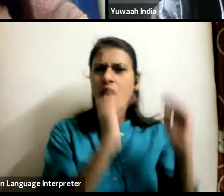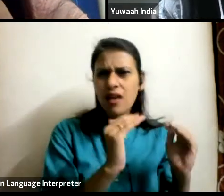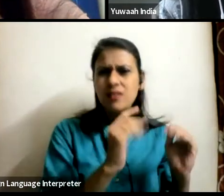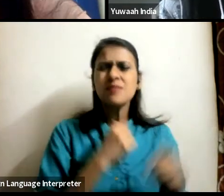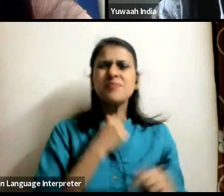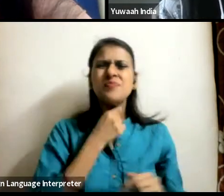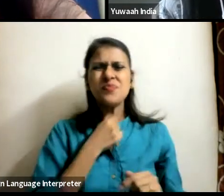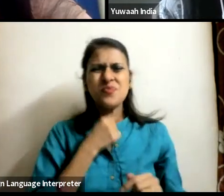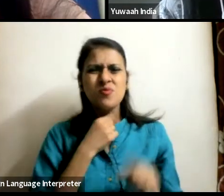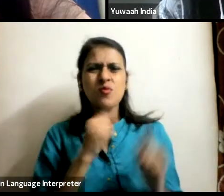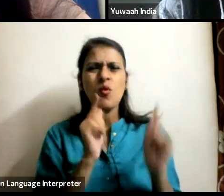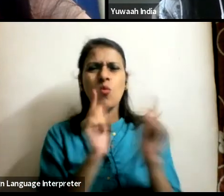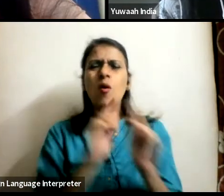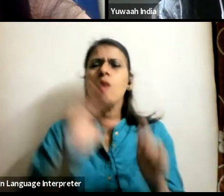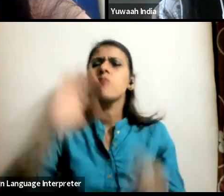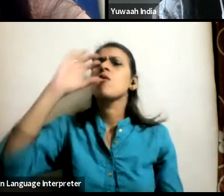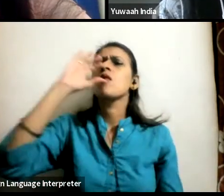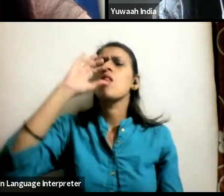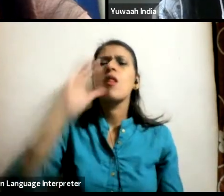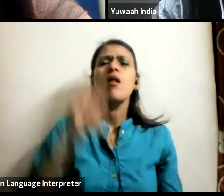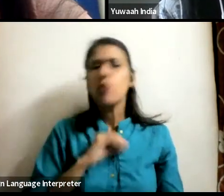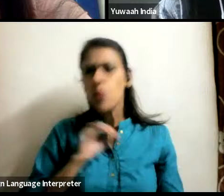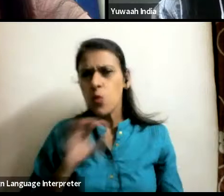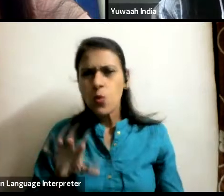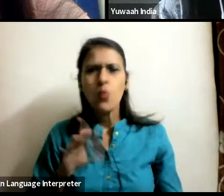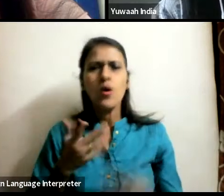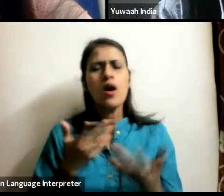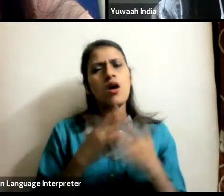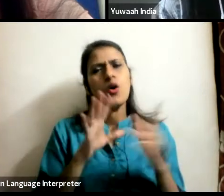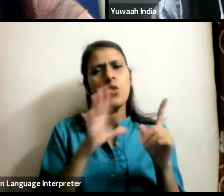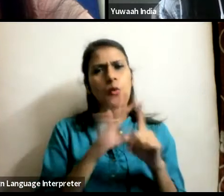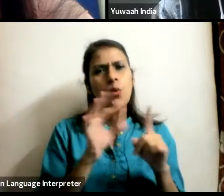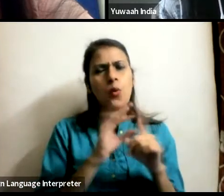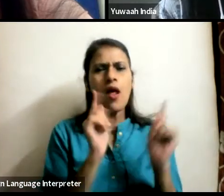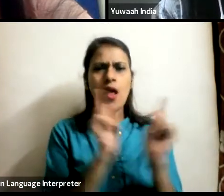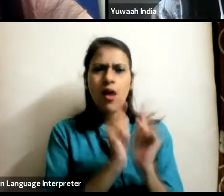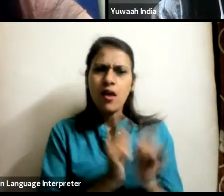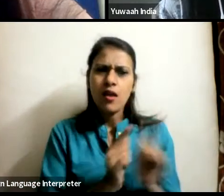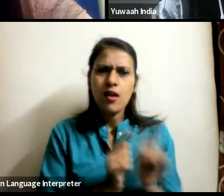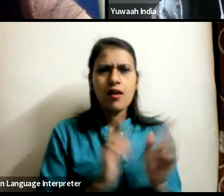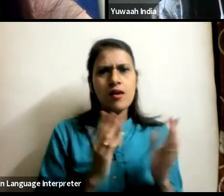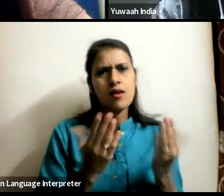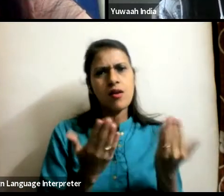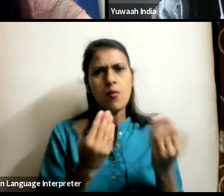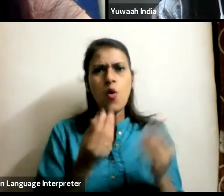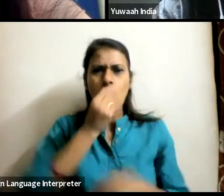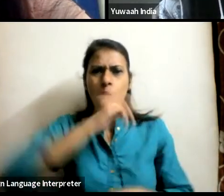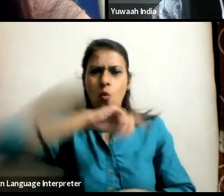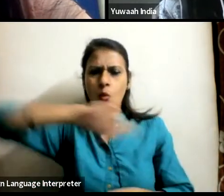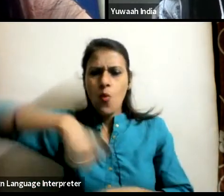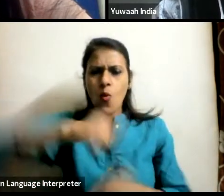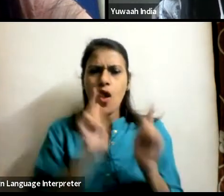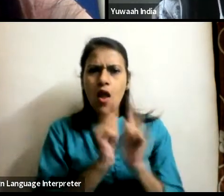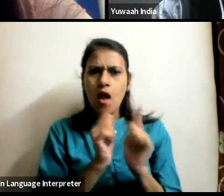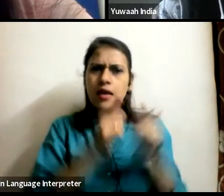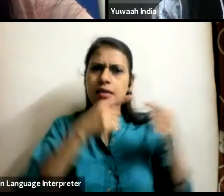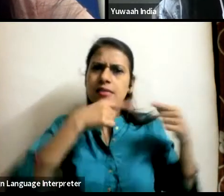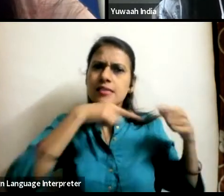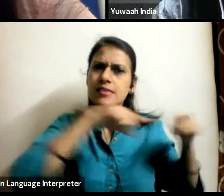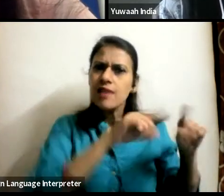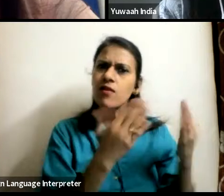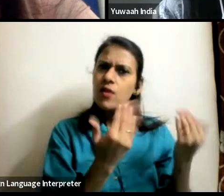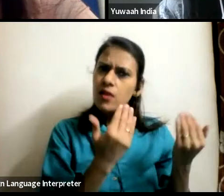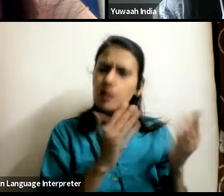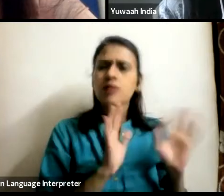है तो बट खुद से गागल्स कर सकते हैं, एंड बेसिक खाना घर में खुद बना सकते हैं, सो देन दे